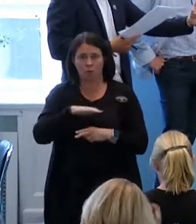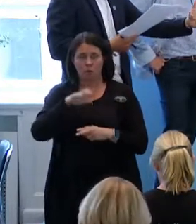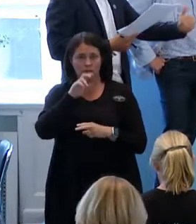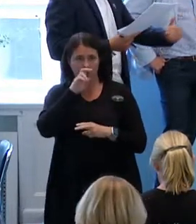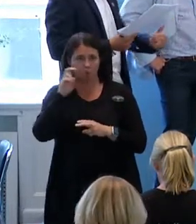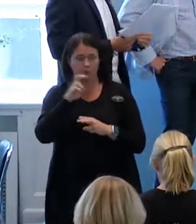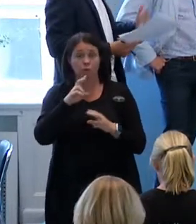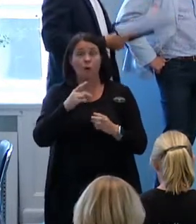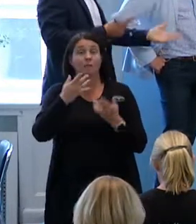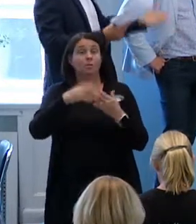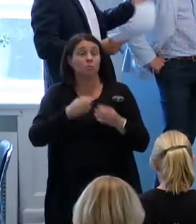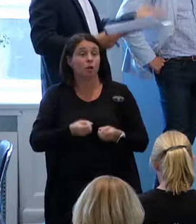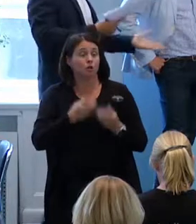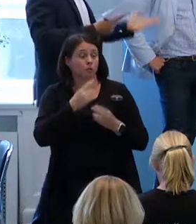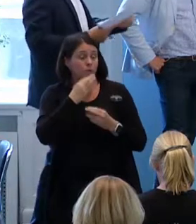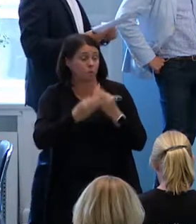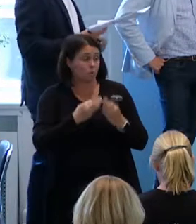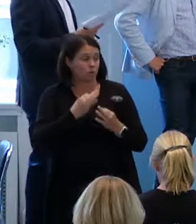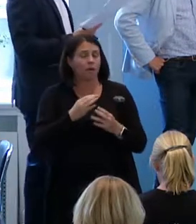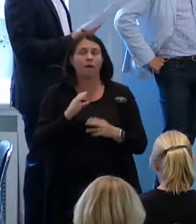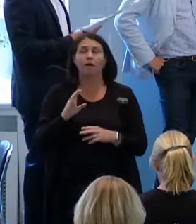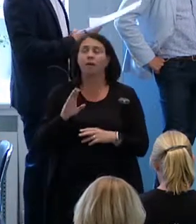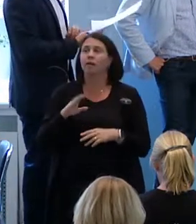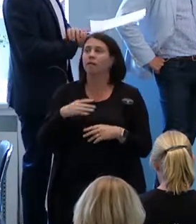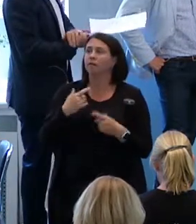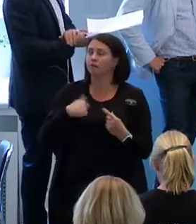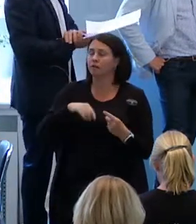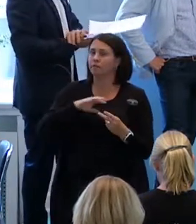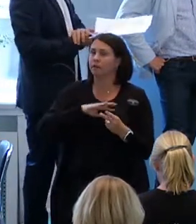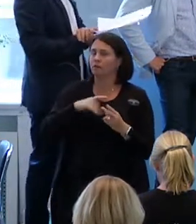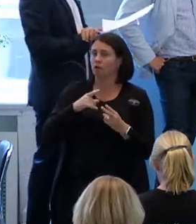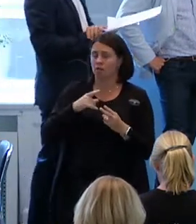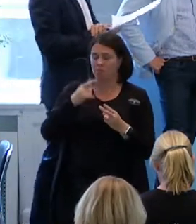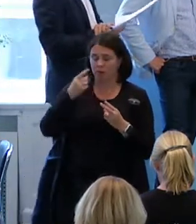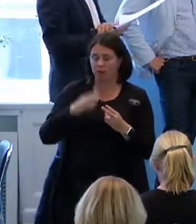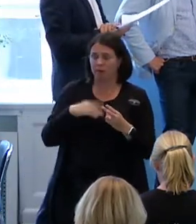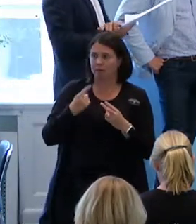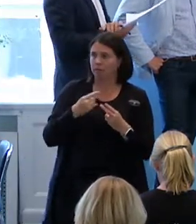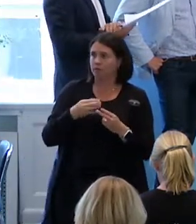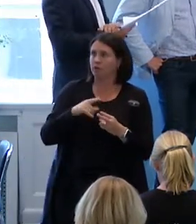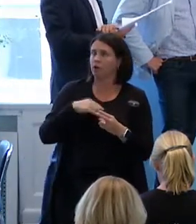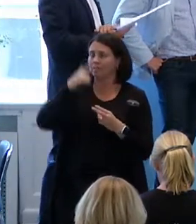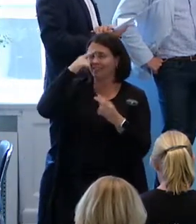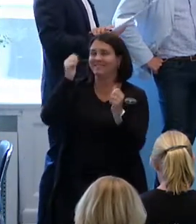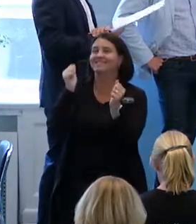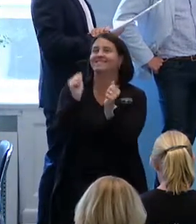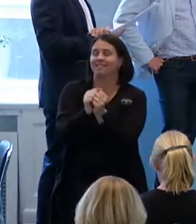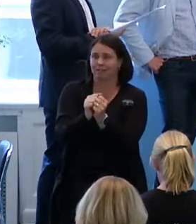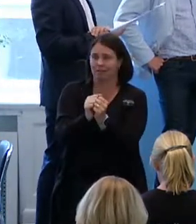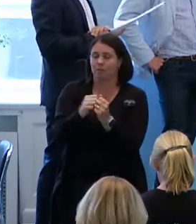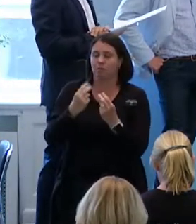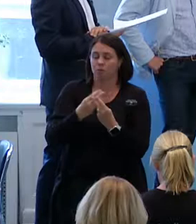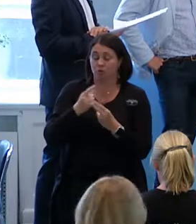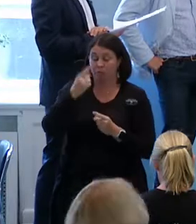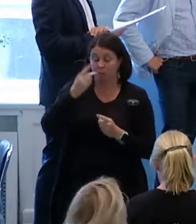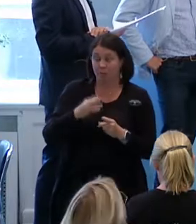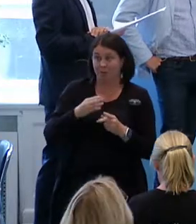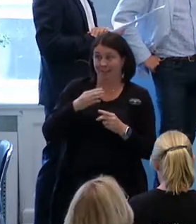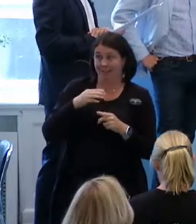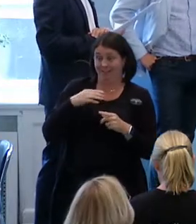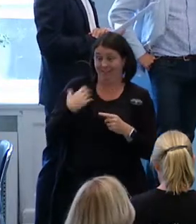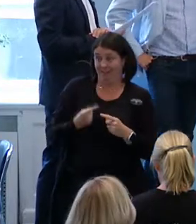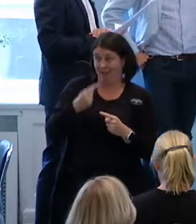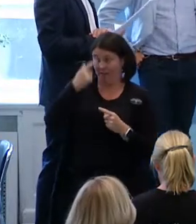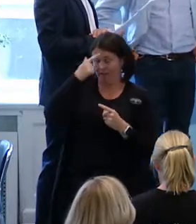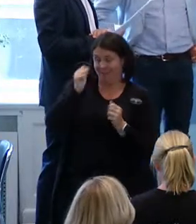många frågor? Alltså min bild är att det inte handlar om att prioritera en grupp, utan det handlar om att prioritera ett tankesätt. Och när vi kan prioritera det tankesättet,